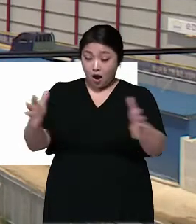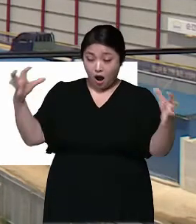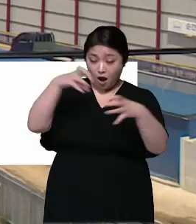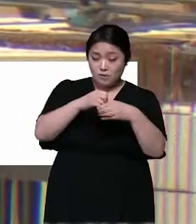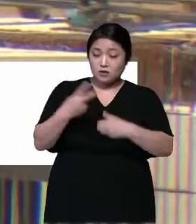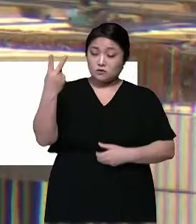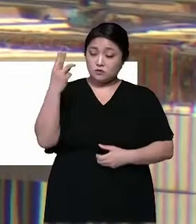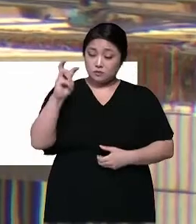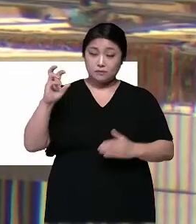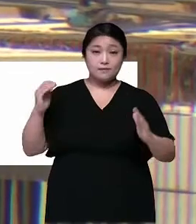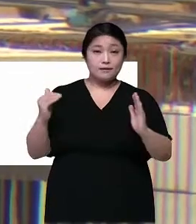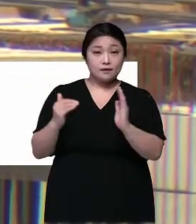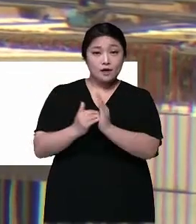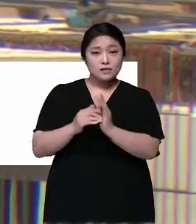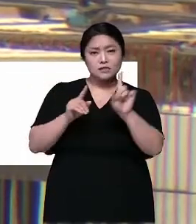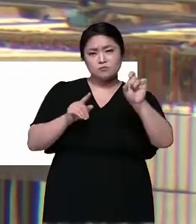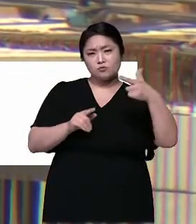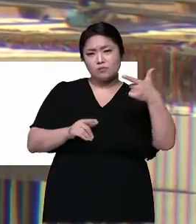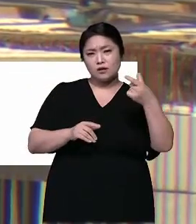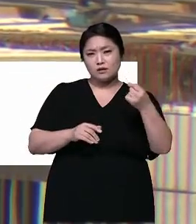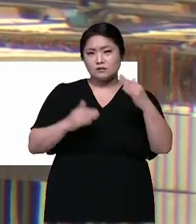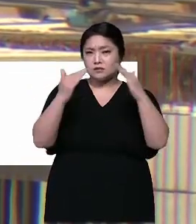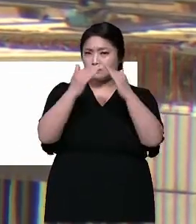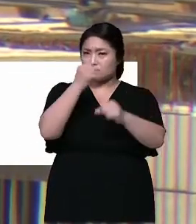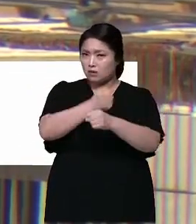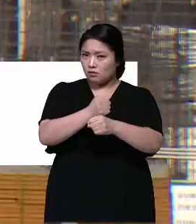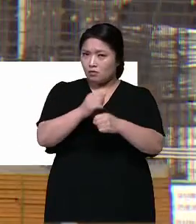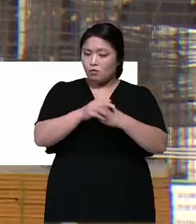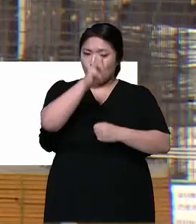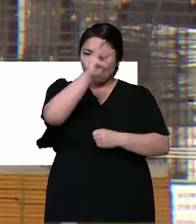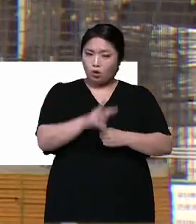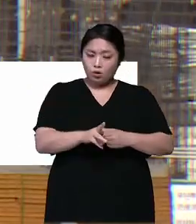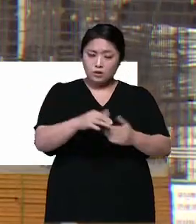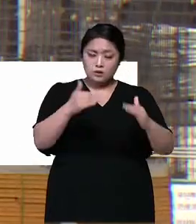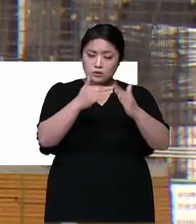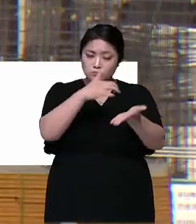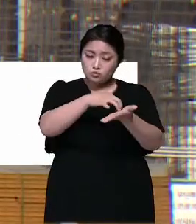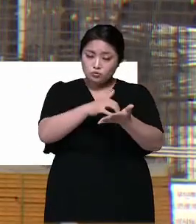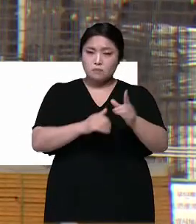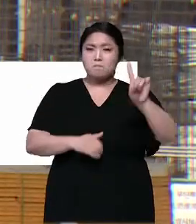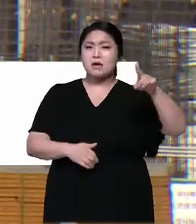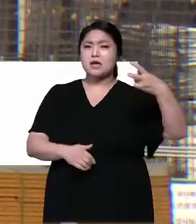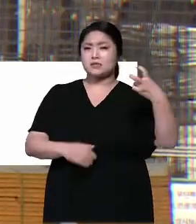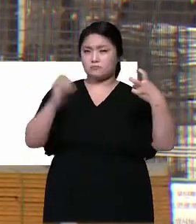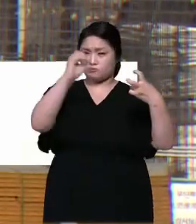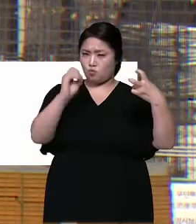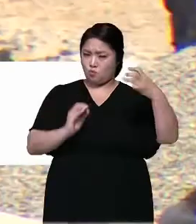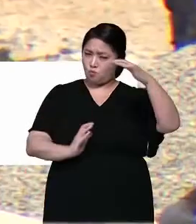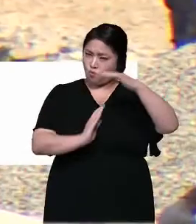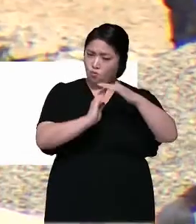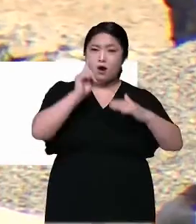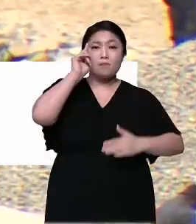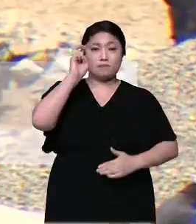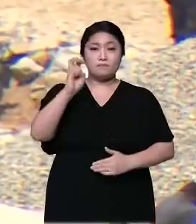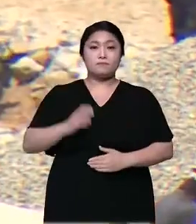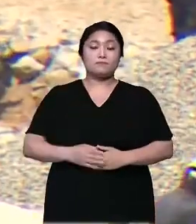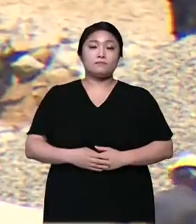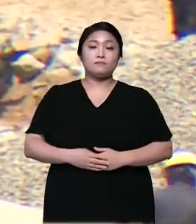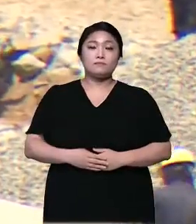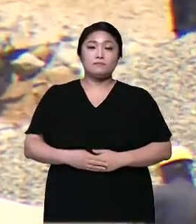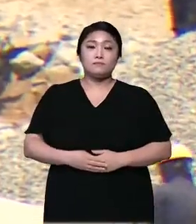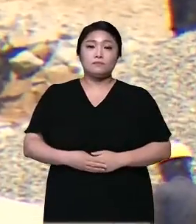2030년까지 16만 여 세대가 공급돼 광 제 주택 보급률은 120% 에 달할 것으로 전망됩니다